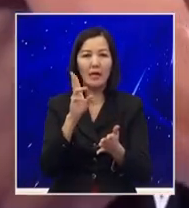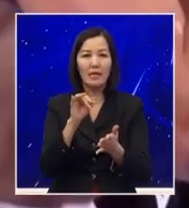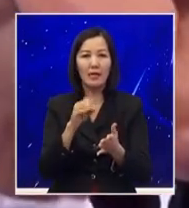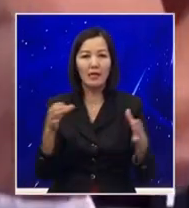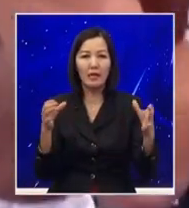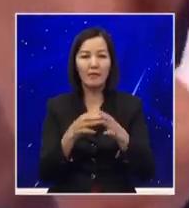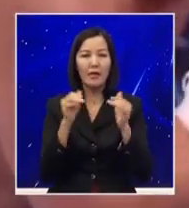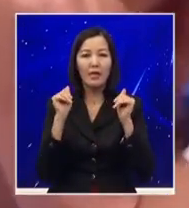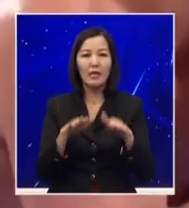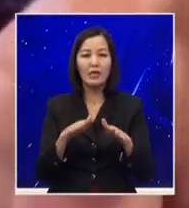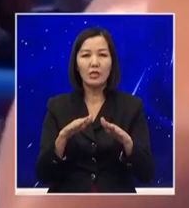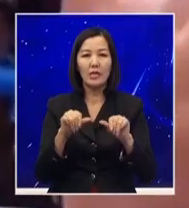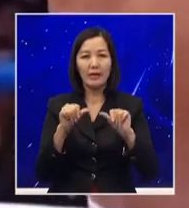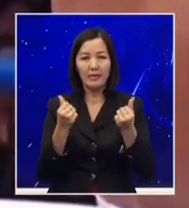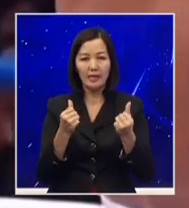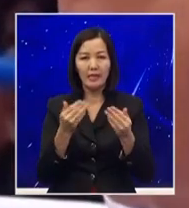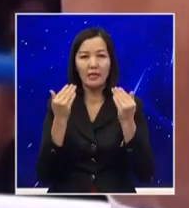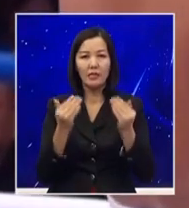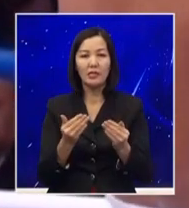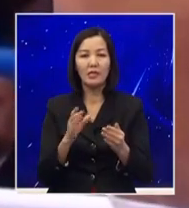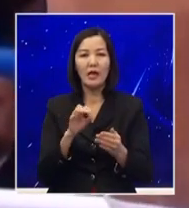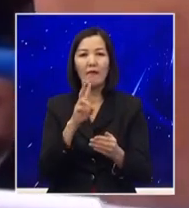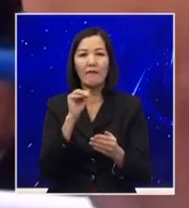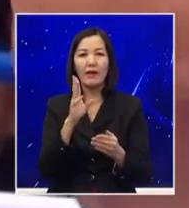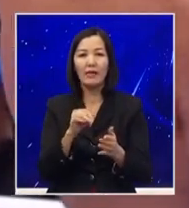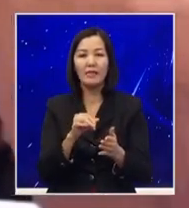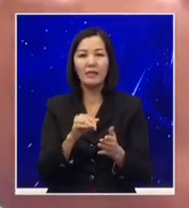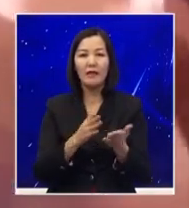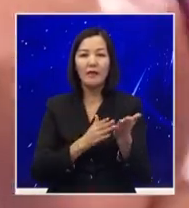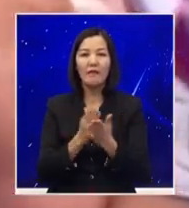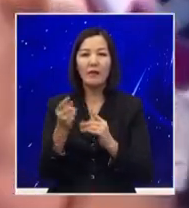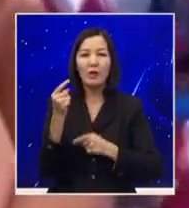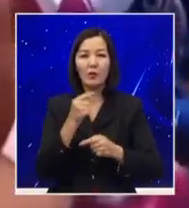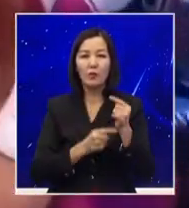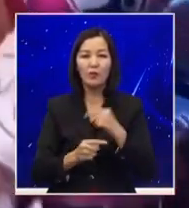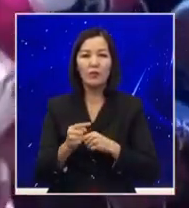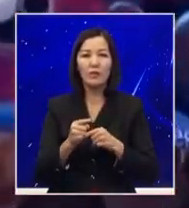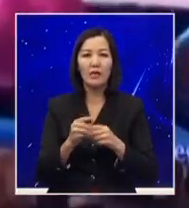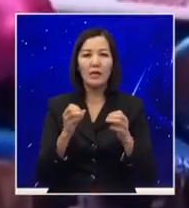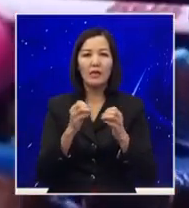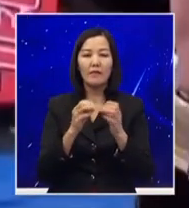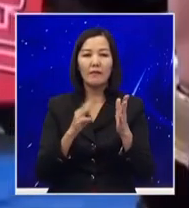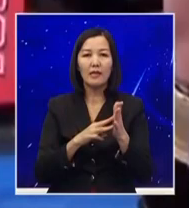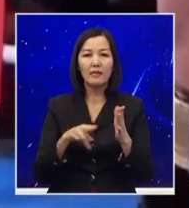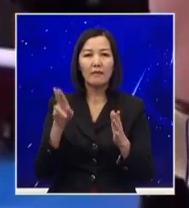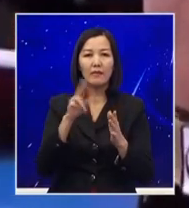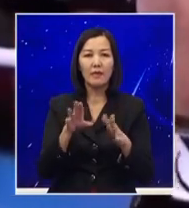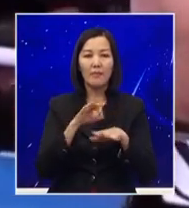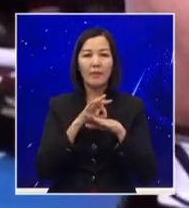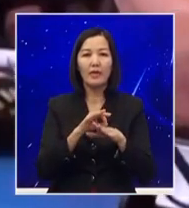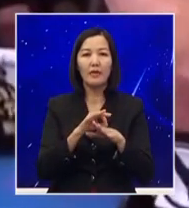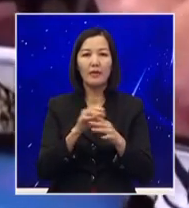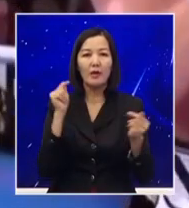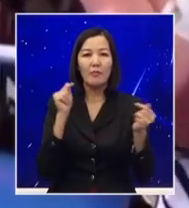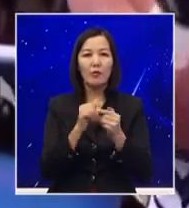промоутерской компании решили расстаться. Сообщается, что Альварес нацелен вернуться в ринг 19 декабря и провести